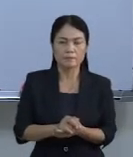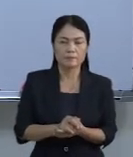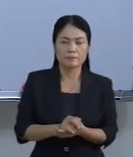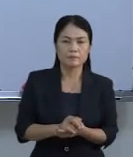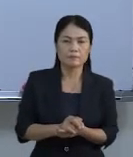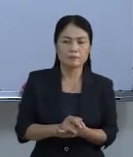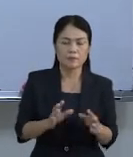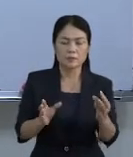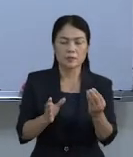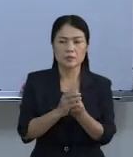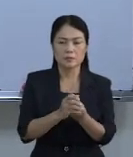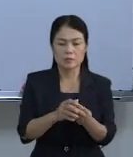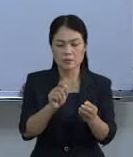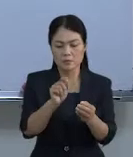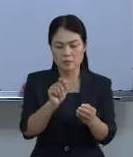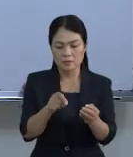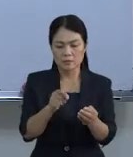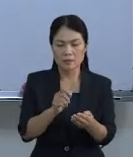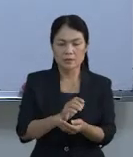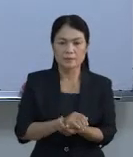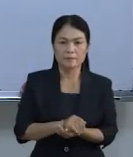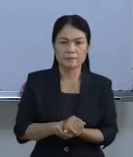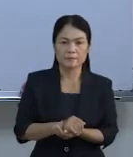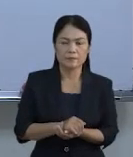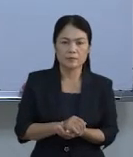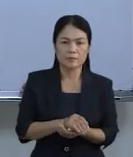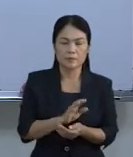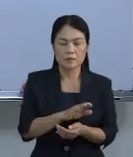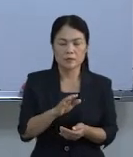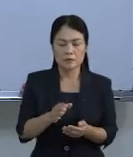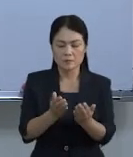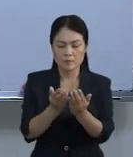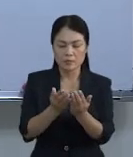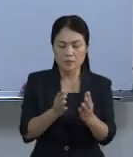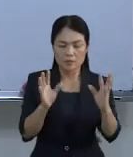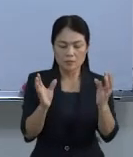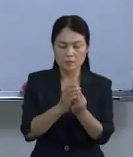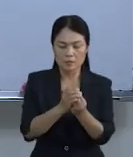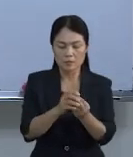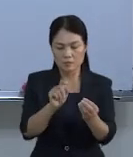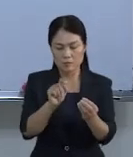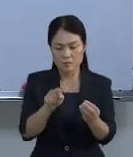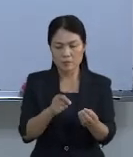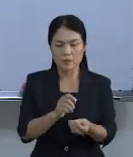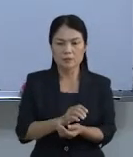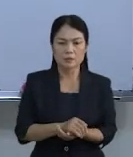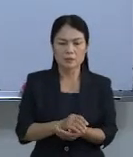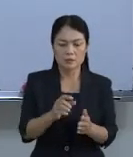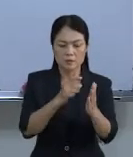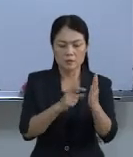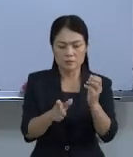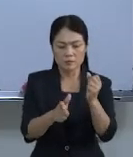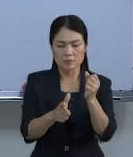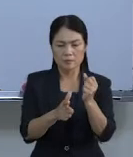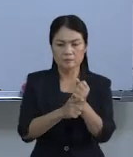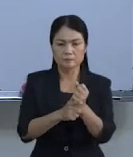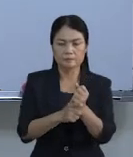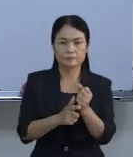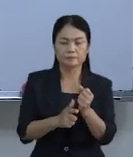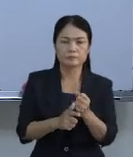pì chùm nón tu sập hiện còn ăn mới chùm nón tu sập hiện và chùm nón chướng rớm